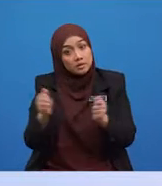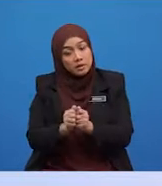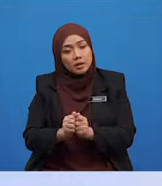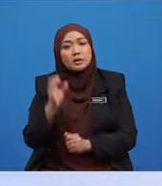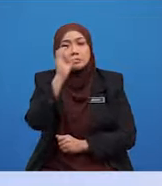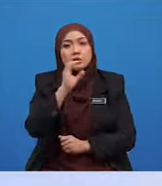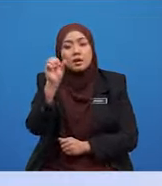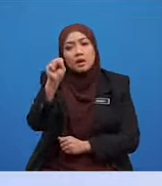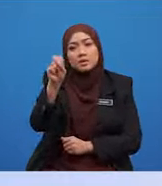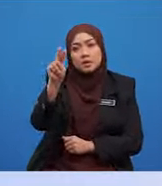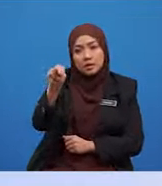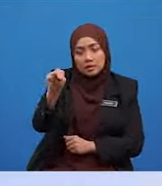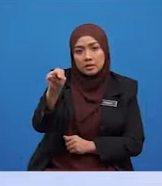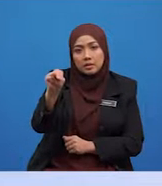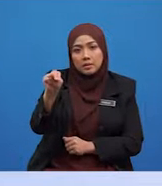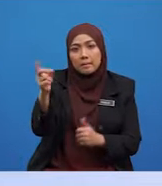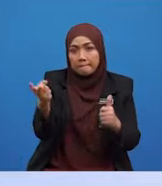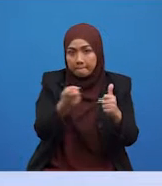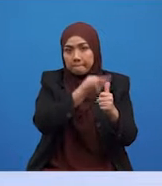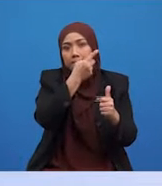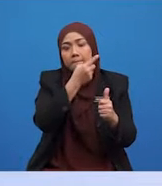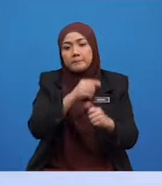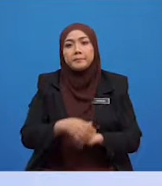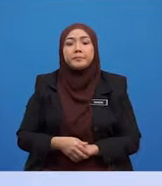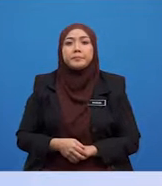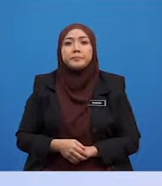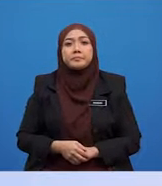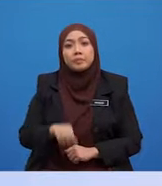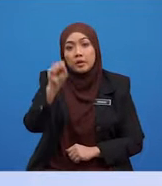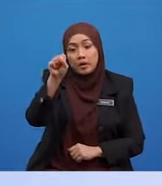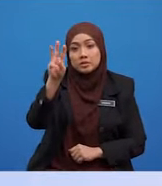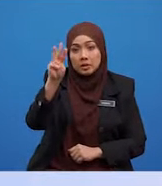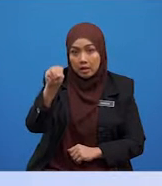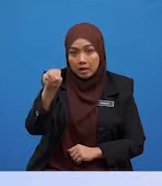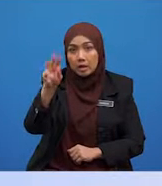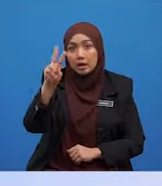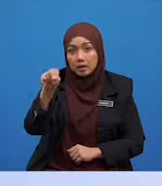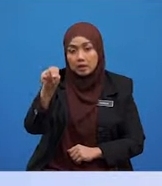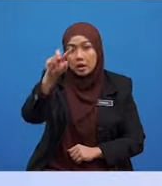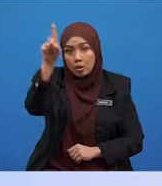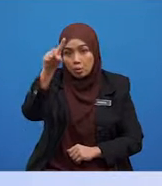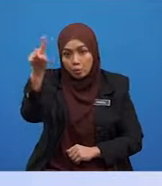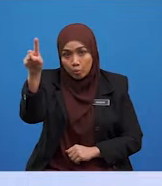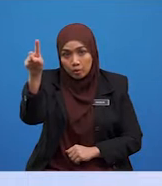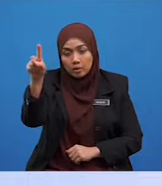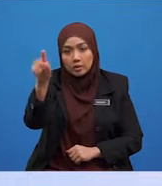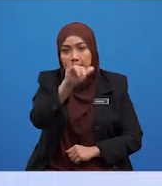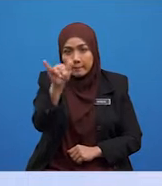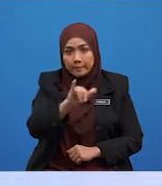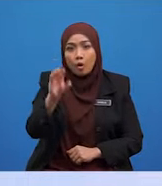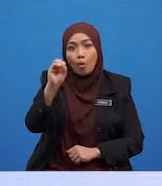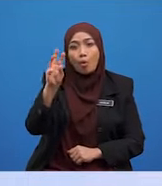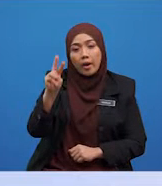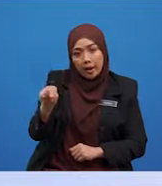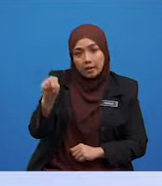mencari SN terlebih dahulu. SN kuasa 2 sama dengan ON kuasa